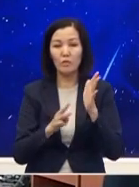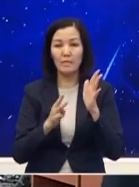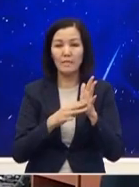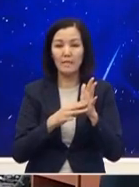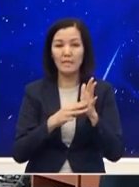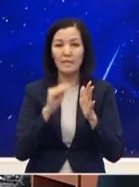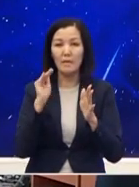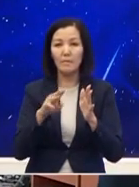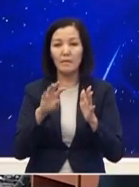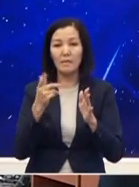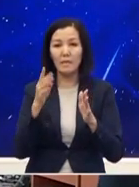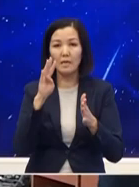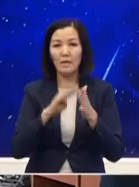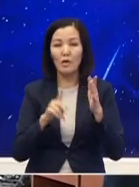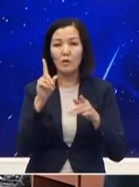1 970 498 000 теңгеге